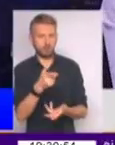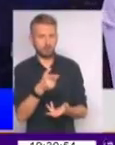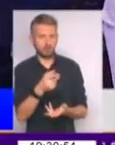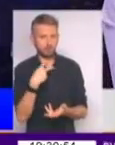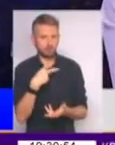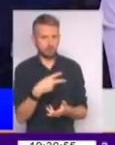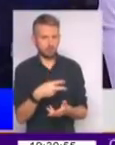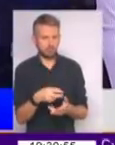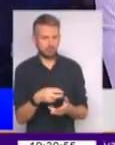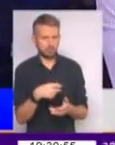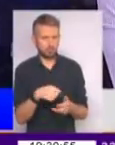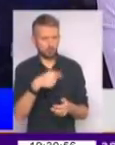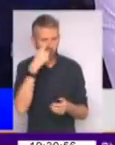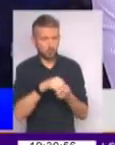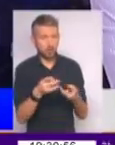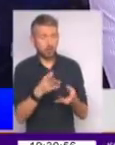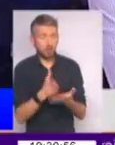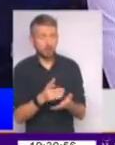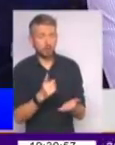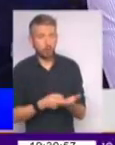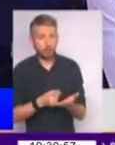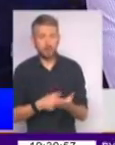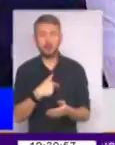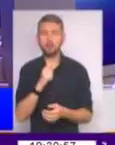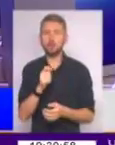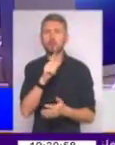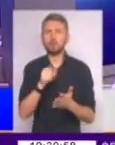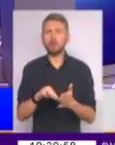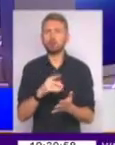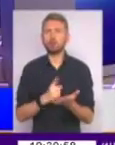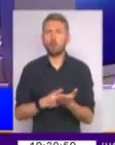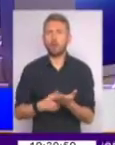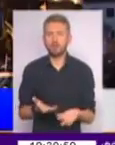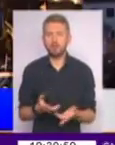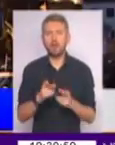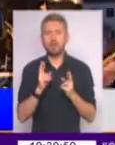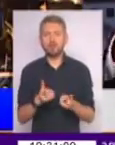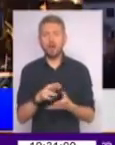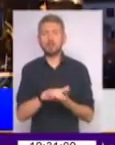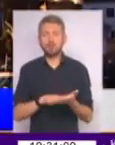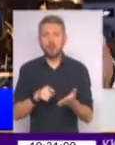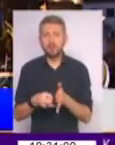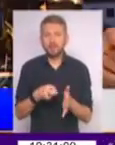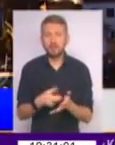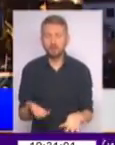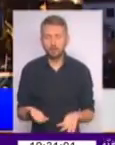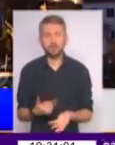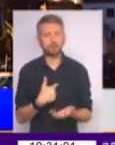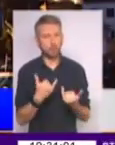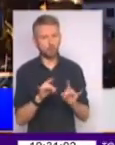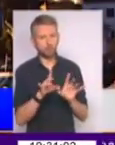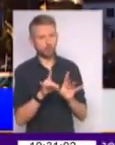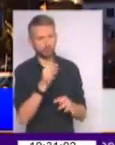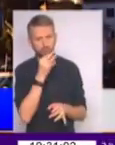мати докази. Так от тому, я хотів поставити запитання щодо доказів. Як ви оцінюєте, от як тоді триває це слідство? Добре? Я зараз розкажу. Так, будь ласка. Не